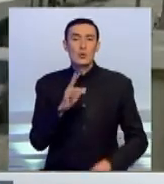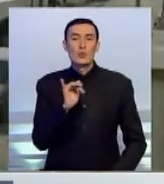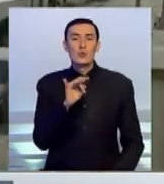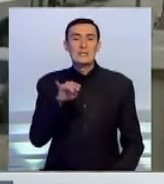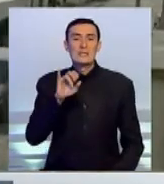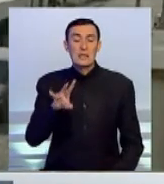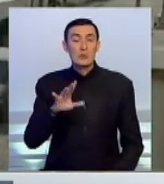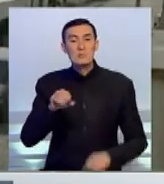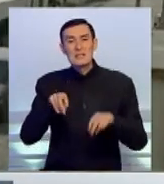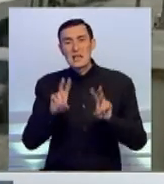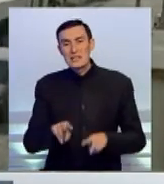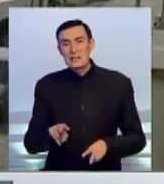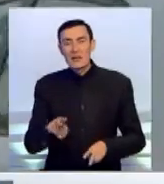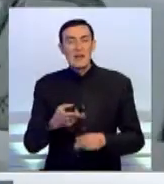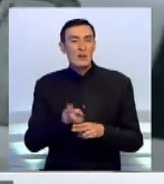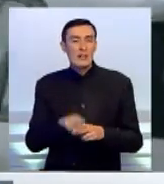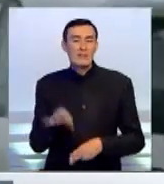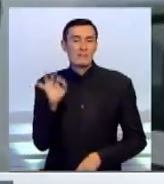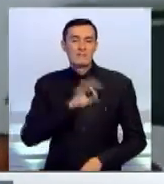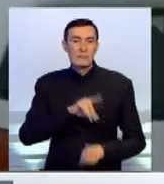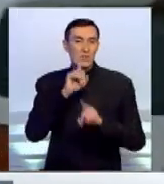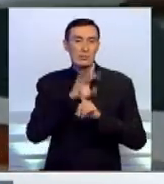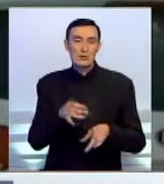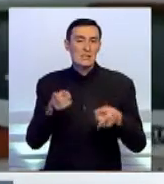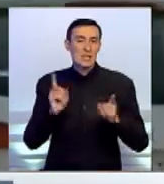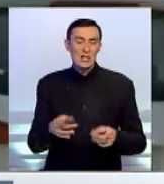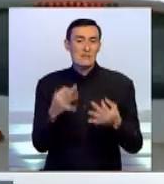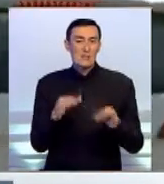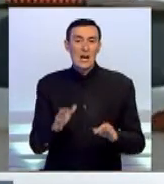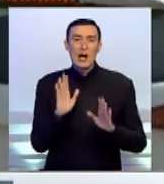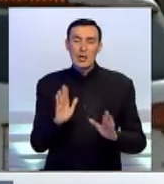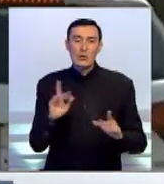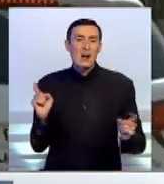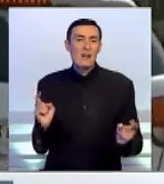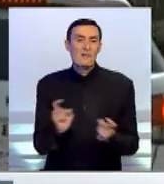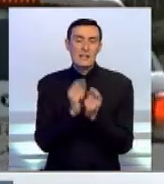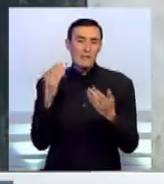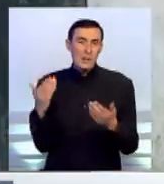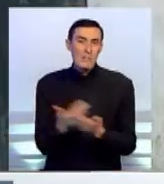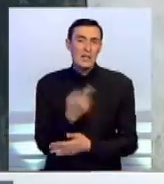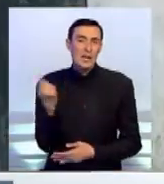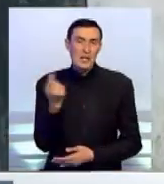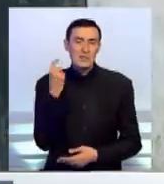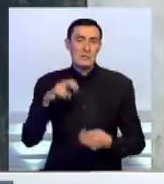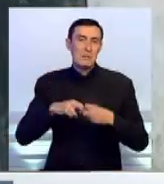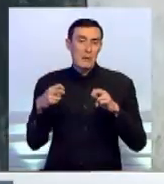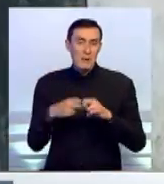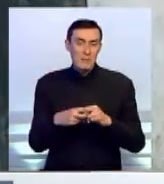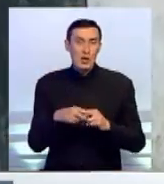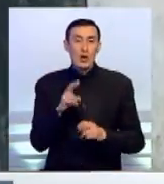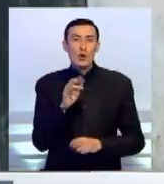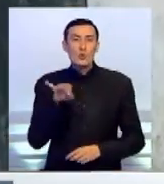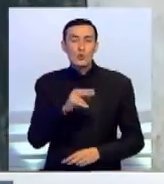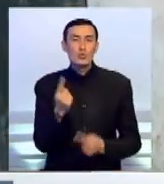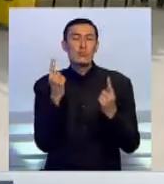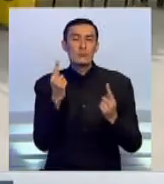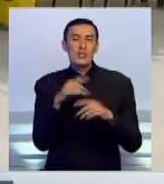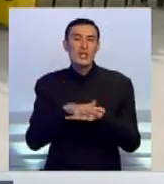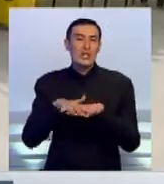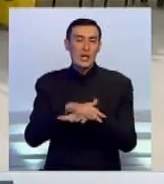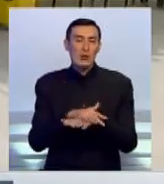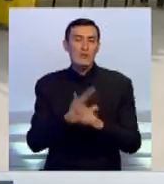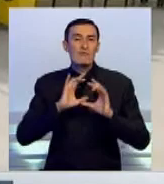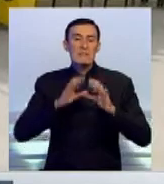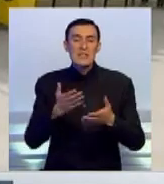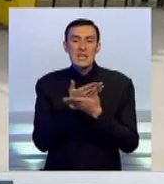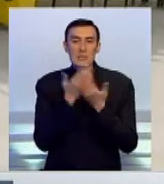мнению экспертов, плебисцит не принесет подлинной независимости, а обернется лишь конфликтами и экономическими проблемами. Курды – крупнейший народ в мире, не